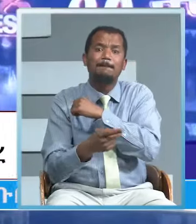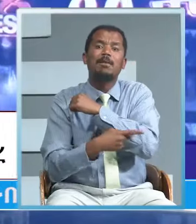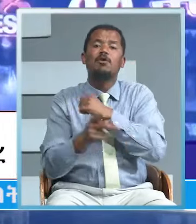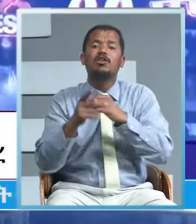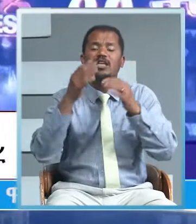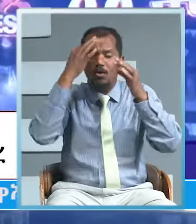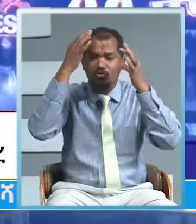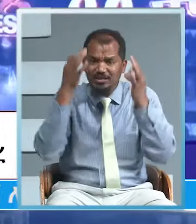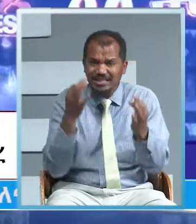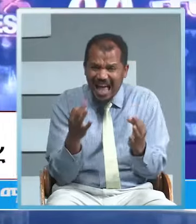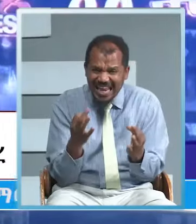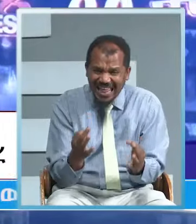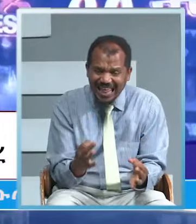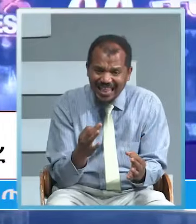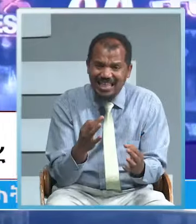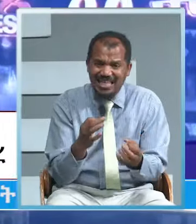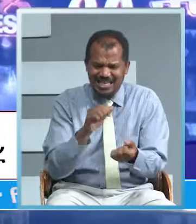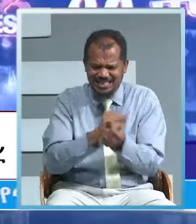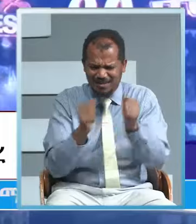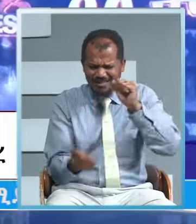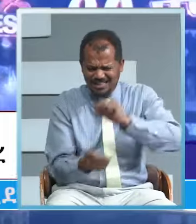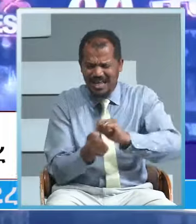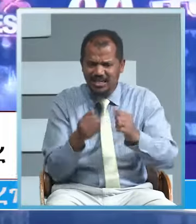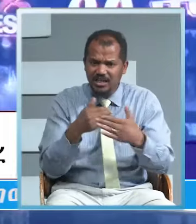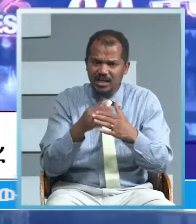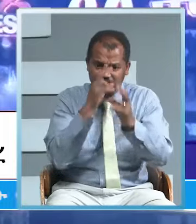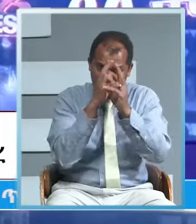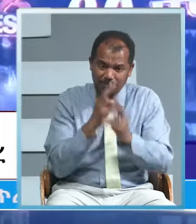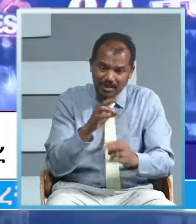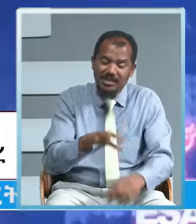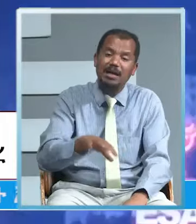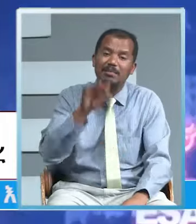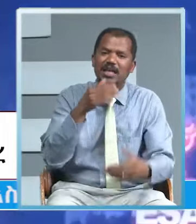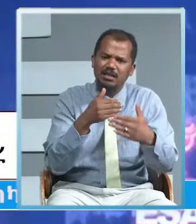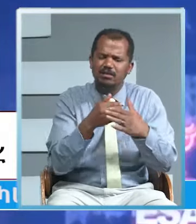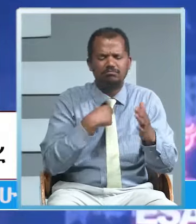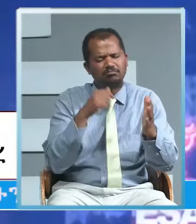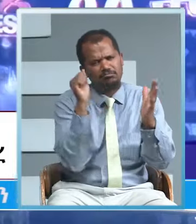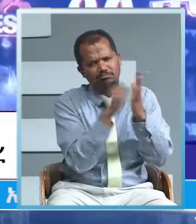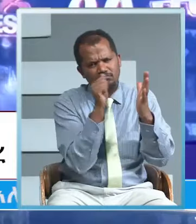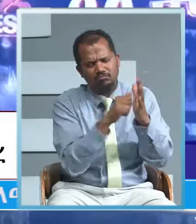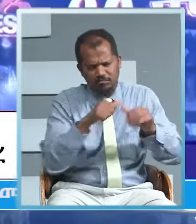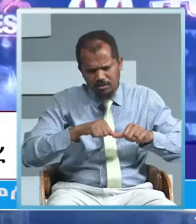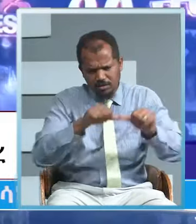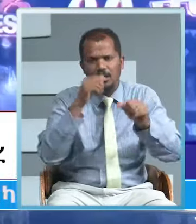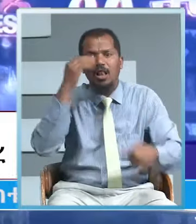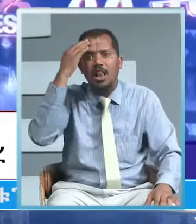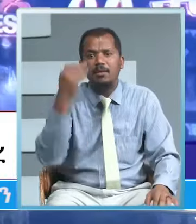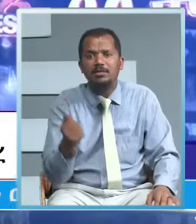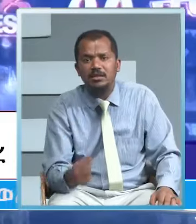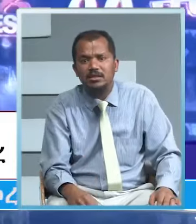በፖለቲካ ውሳኔ እስኪሻርልን ድረስና ክብር እስከምናገኝ ድረስ ማንኳኳቴን አልተው። ለምን?